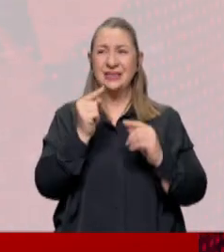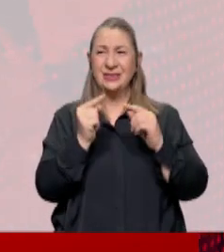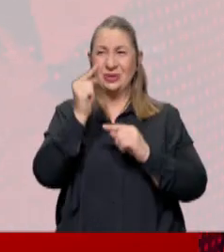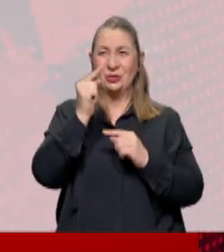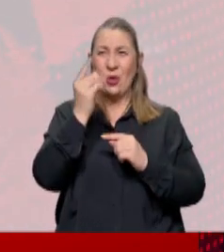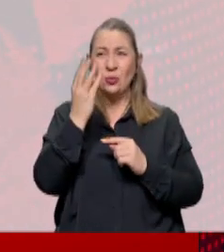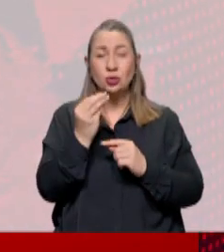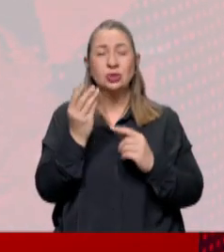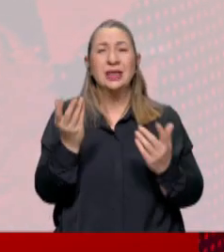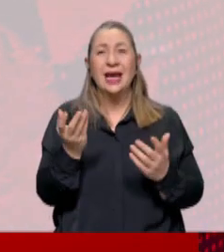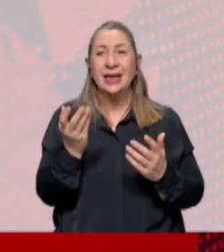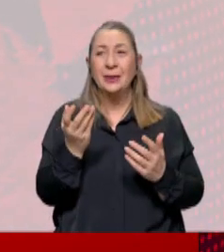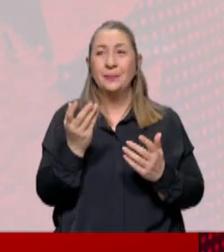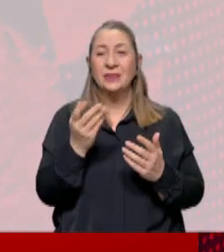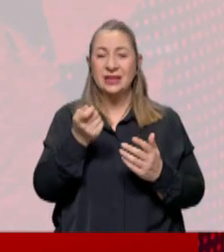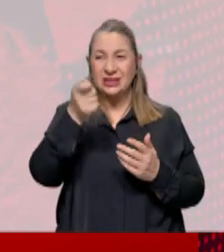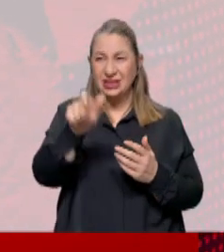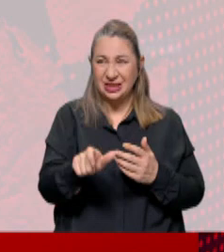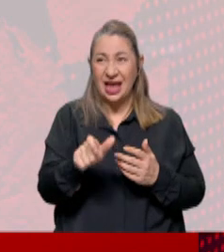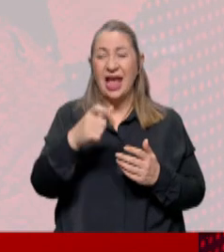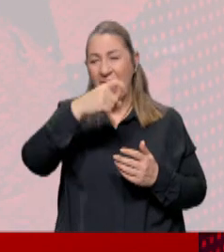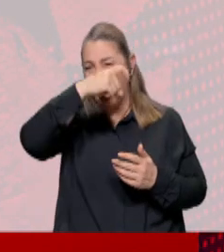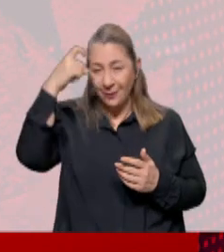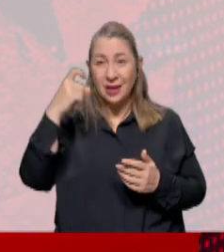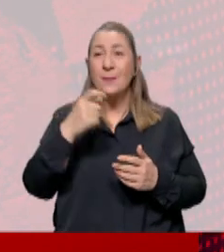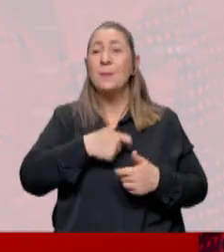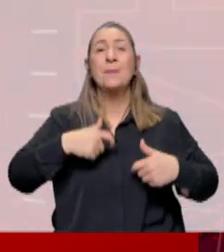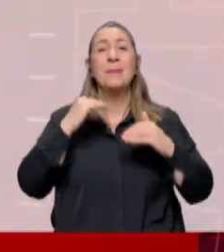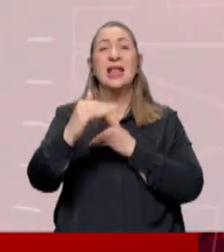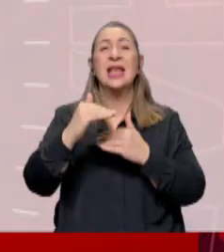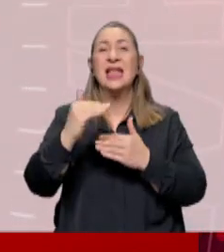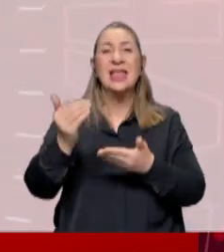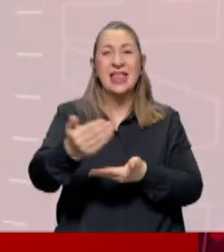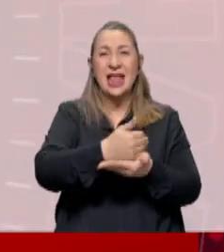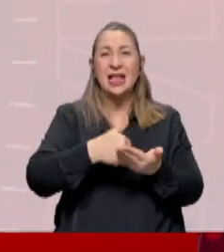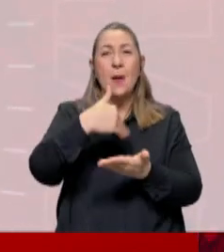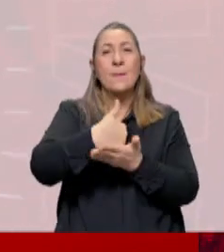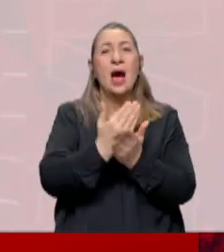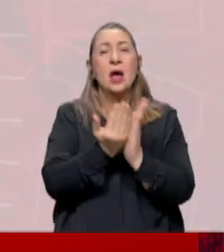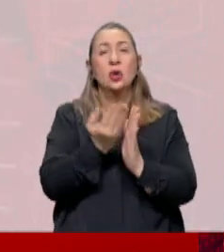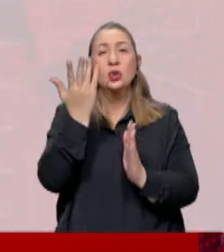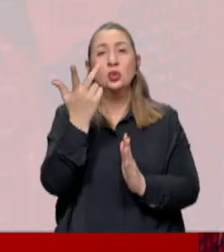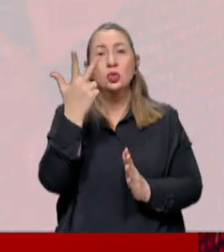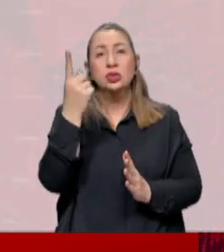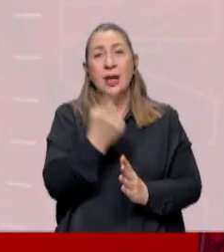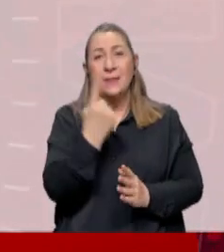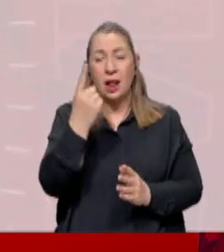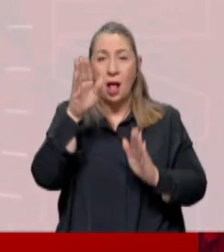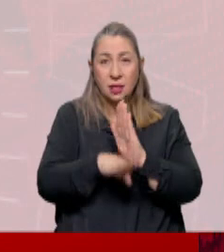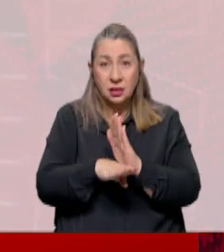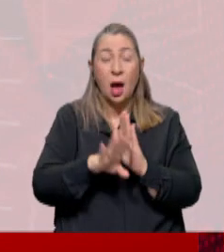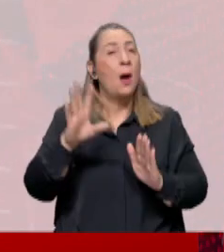üzerinde kalabilmiş. Yani işçilerin, emekçilerin milli gelirden aldıkları pay şu anda 1/3'ün dahi altında.